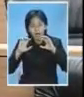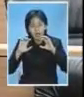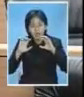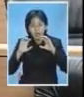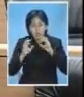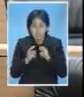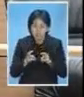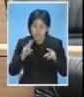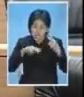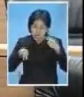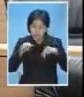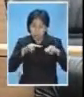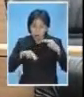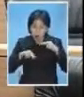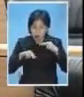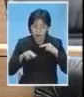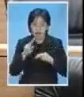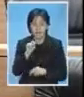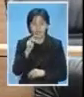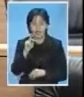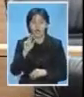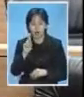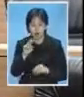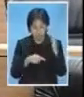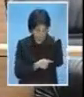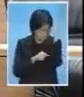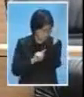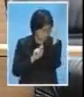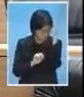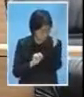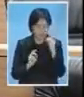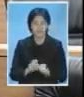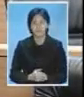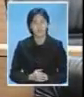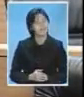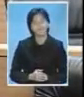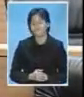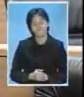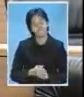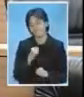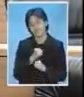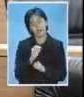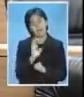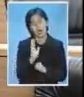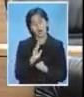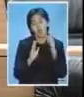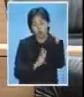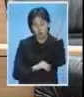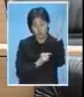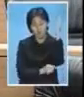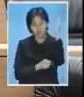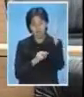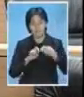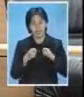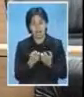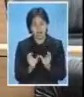แบบการปกครองนครปัตตานีถ้าเป็นอย่างนั้นเขาบอกว่าอย่าไปทำจะทำให้คนในจังหวัดชายแดนภาคใต้จะ